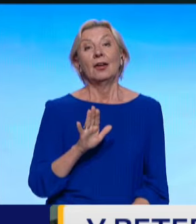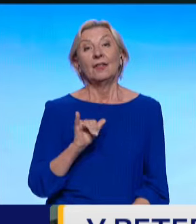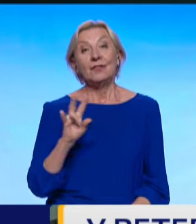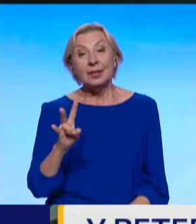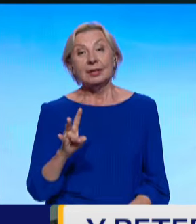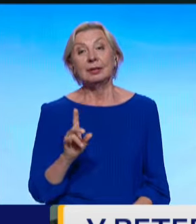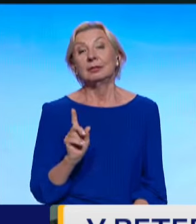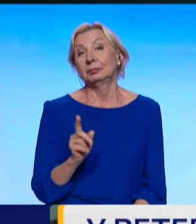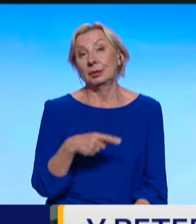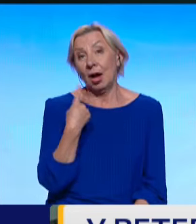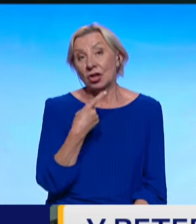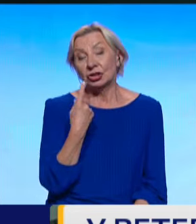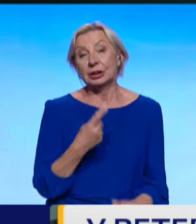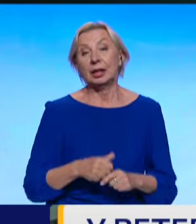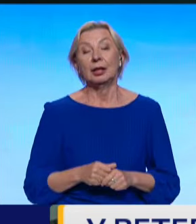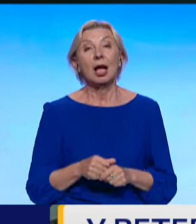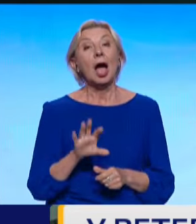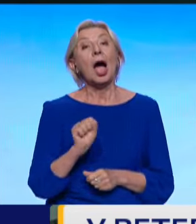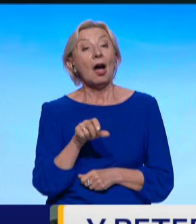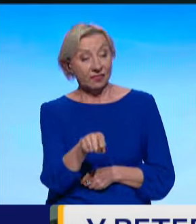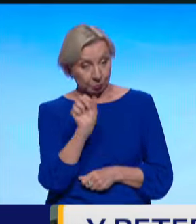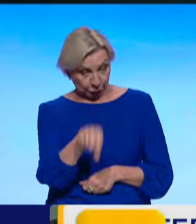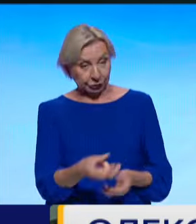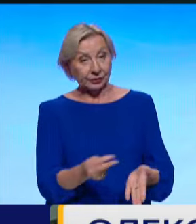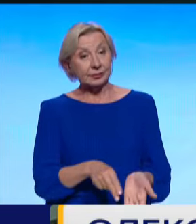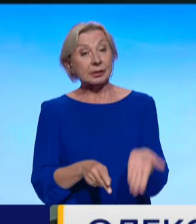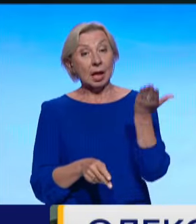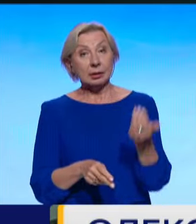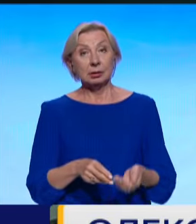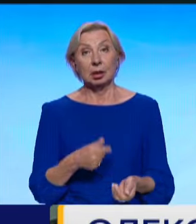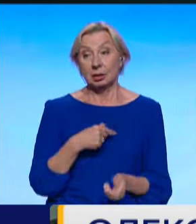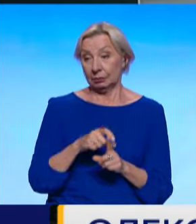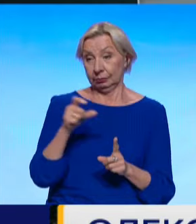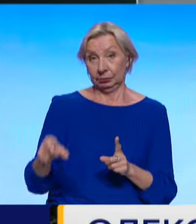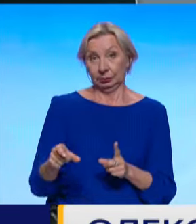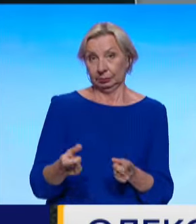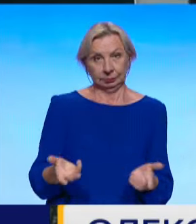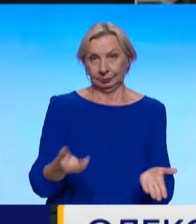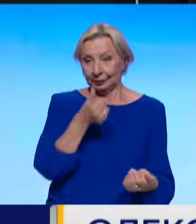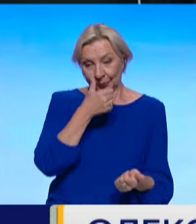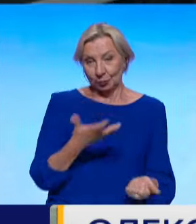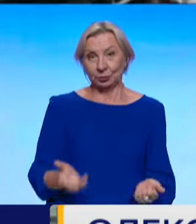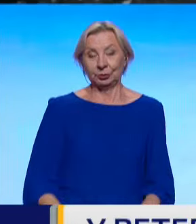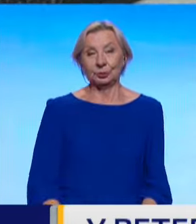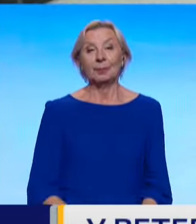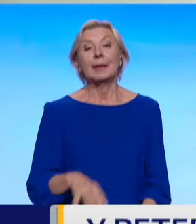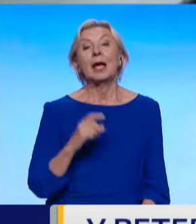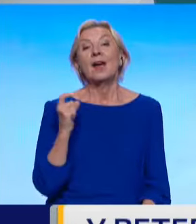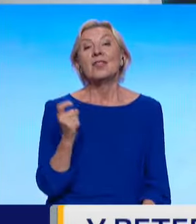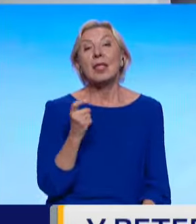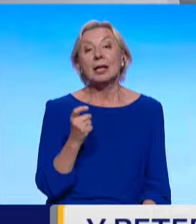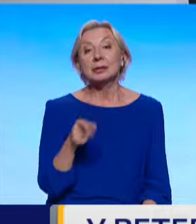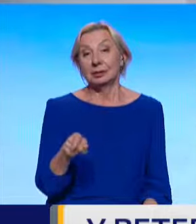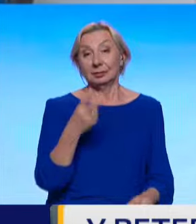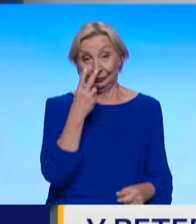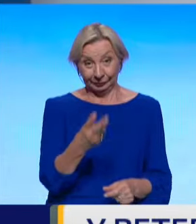навіть не намагається, він каже, а ви можете встати? Я кажу, не можу. Розвертають. Однак власник собаки не звернув уваги